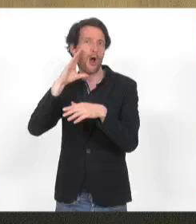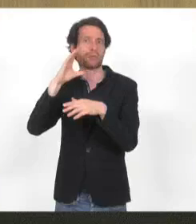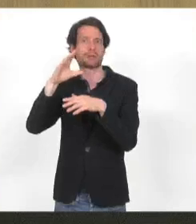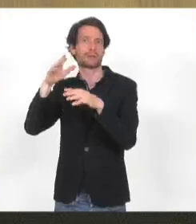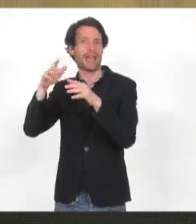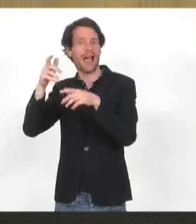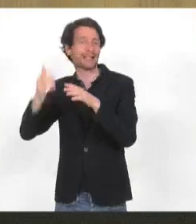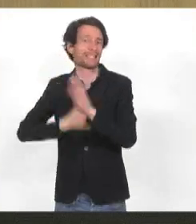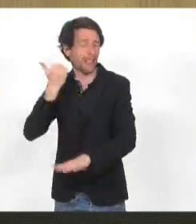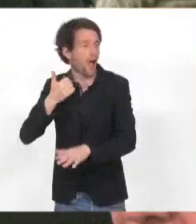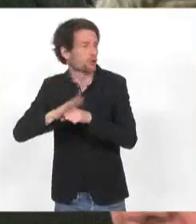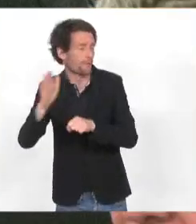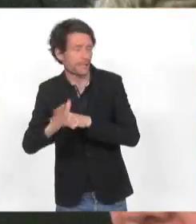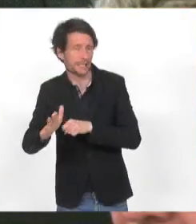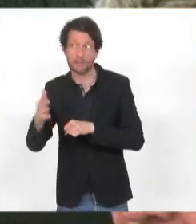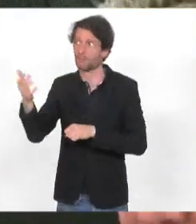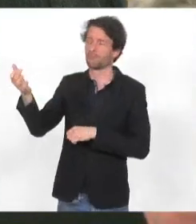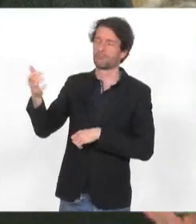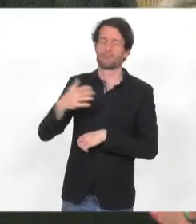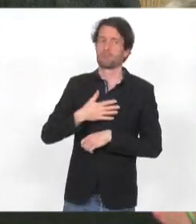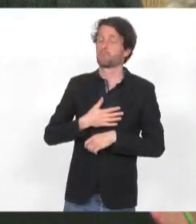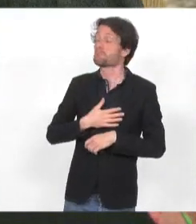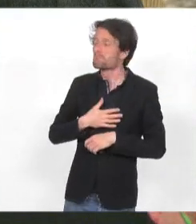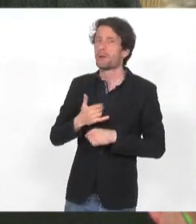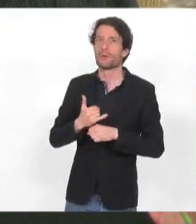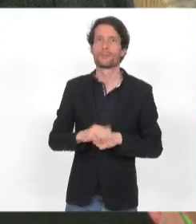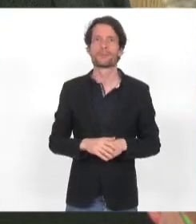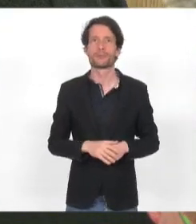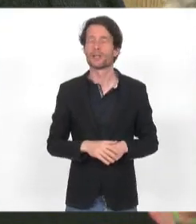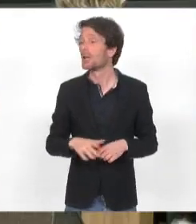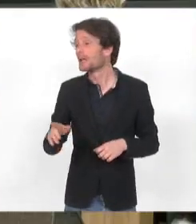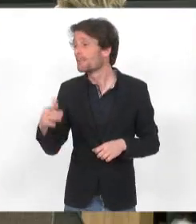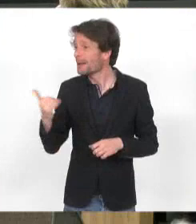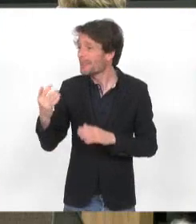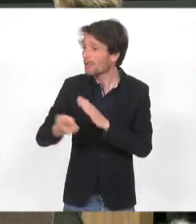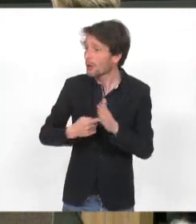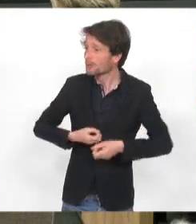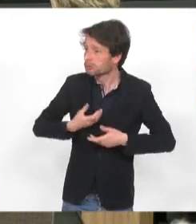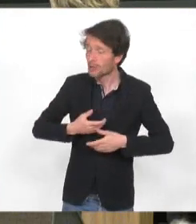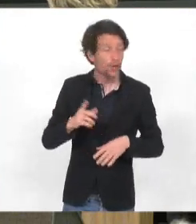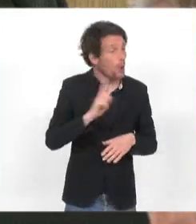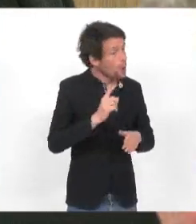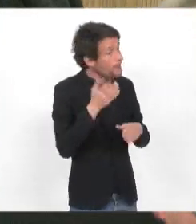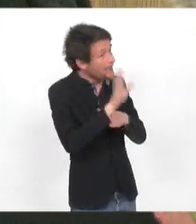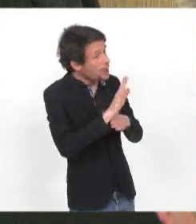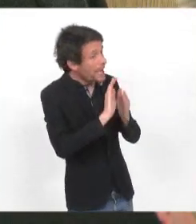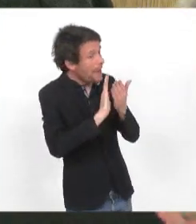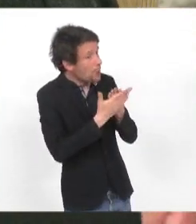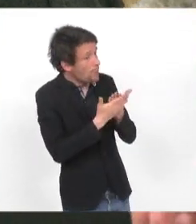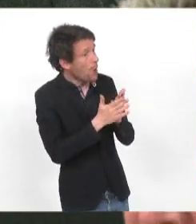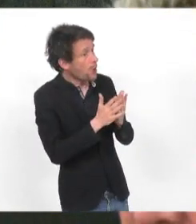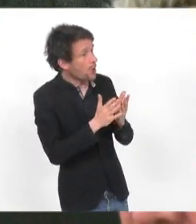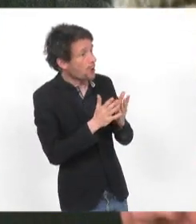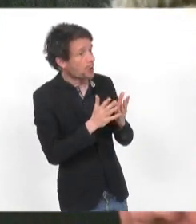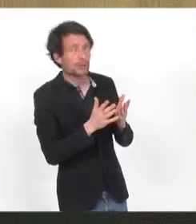droit de justifier mon vote sur la délibération. Pas une nouvelle fois, vous l'avez fait déjà. Non, j'ai présenté les amendements en fonction du vote